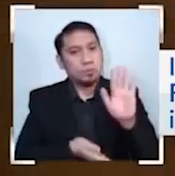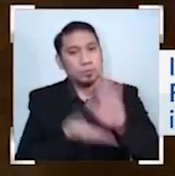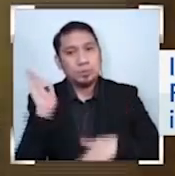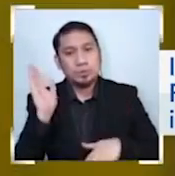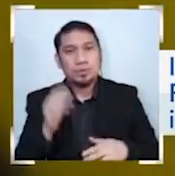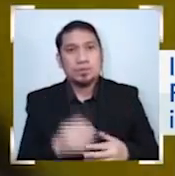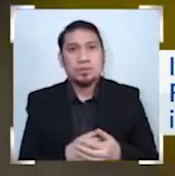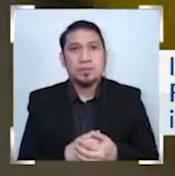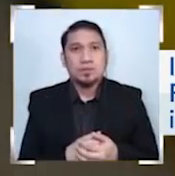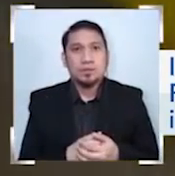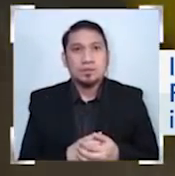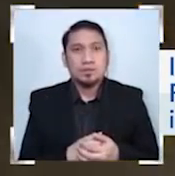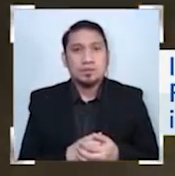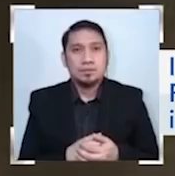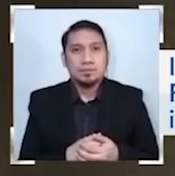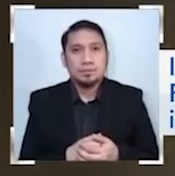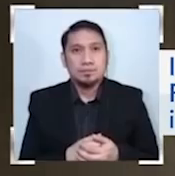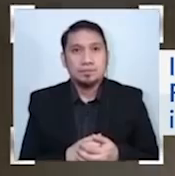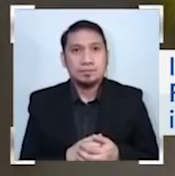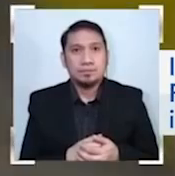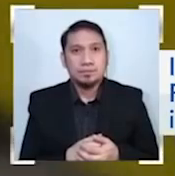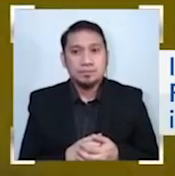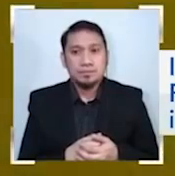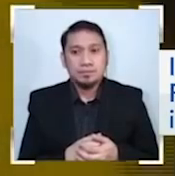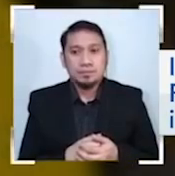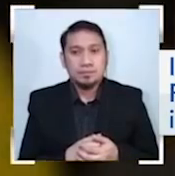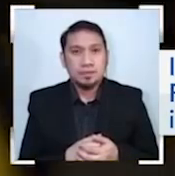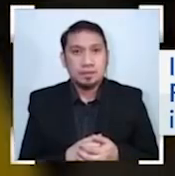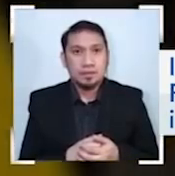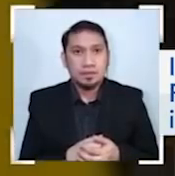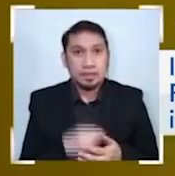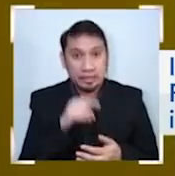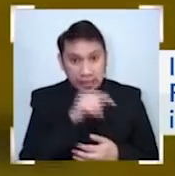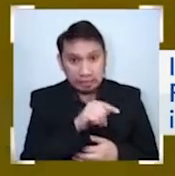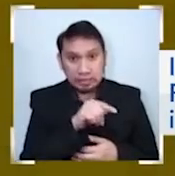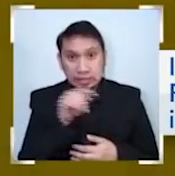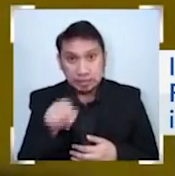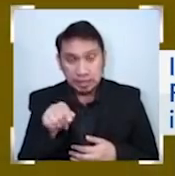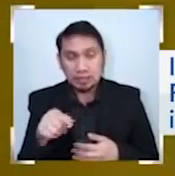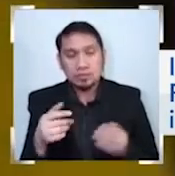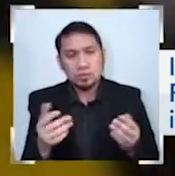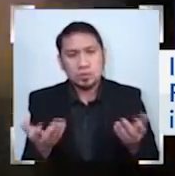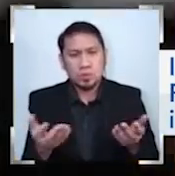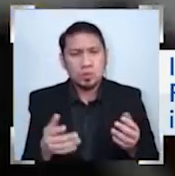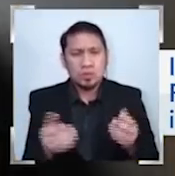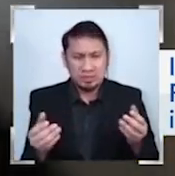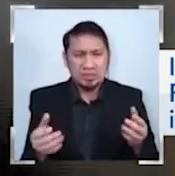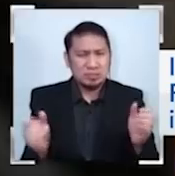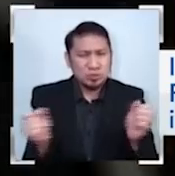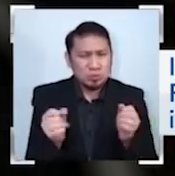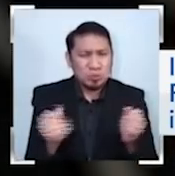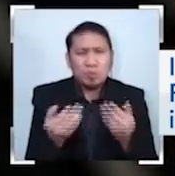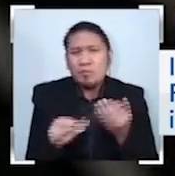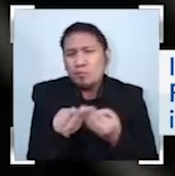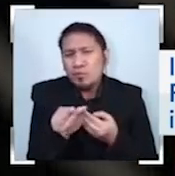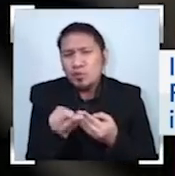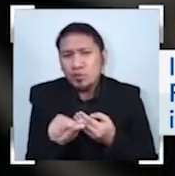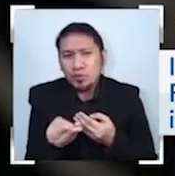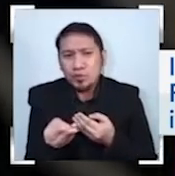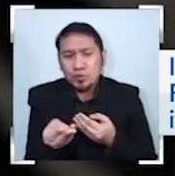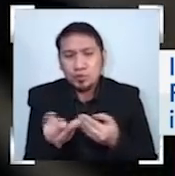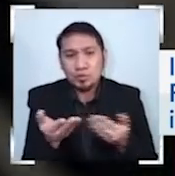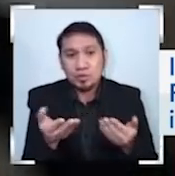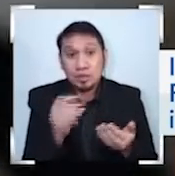Ang dami. Yan. Ito. So maliit lang talaga yung dala ko kasi so, pag marami kami, I'm sure na hindi